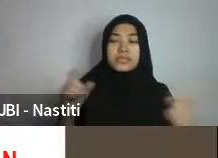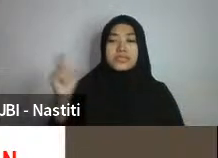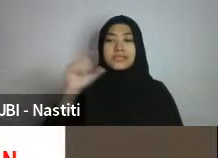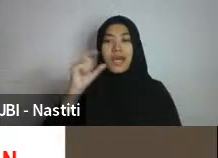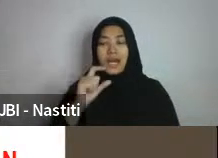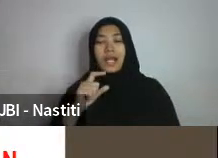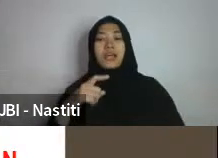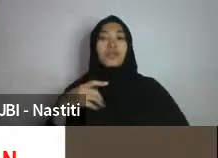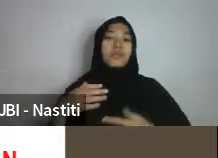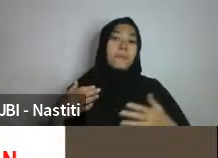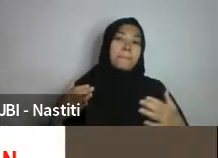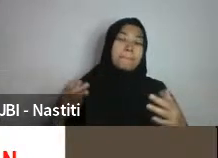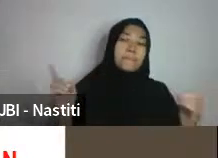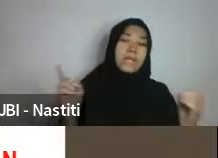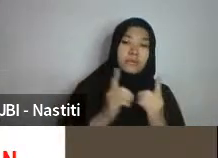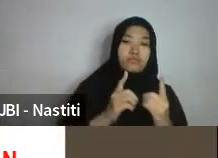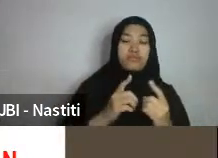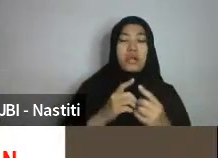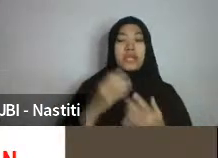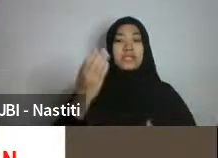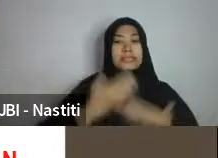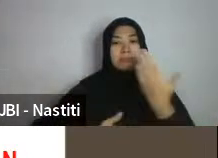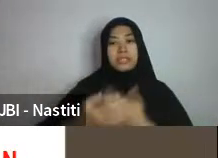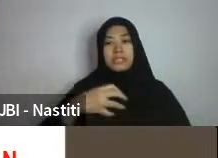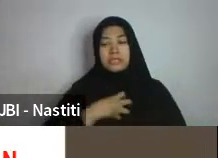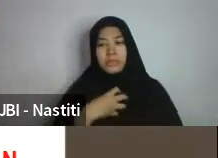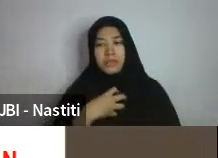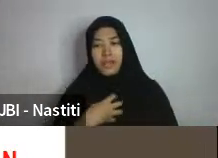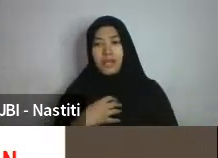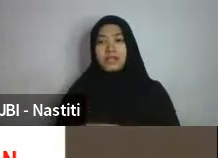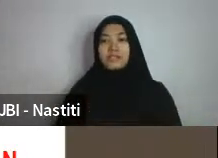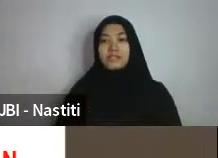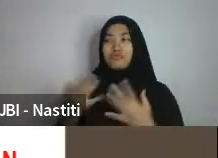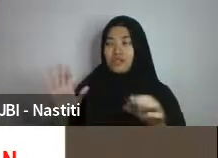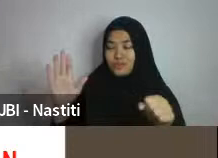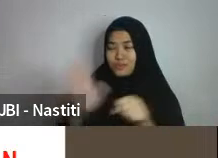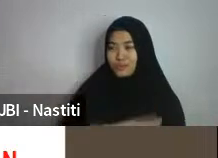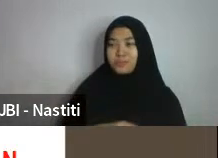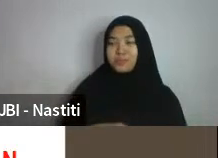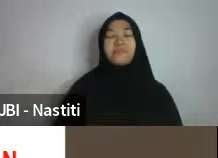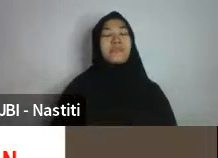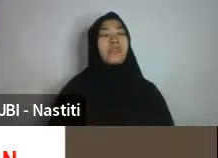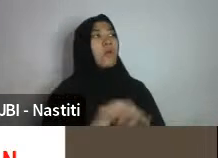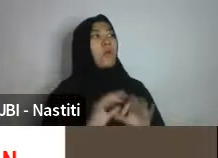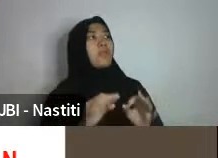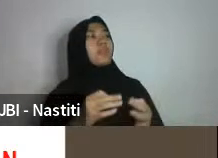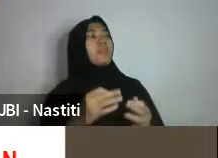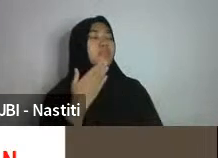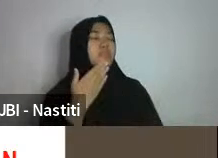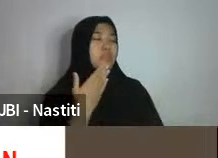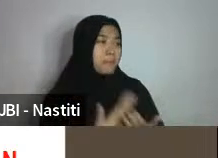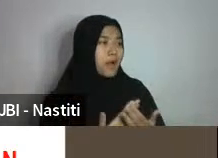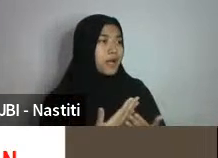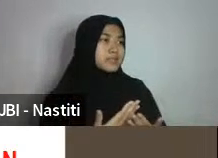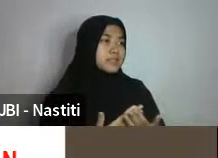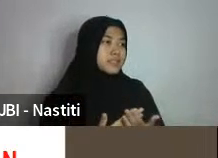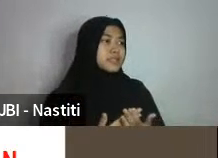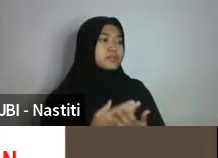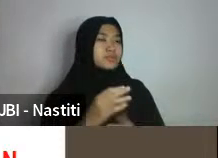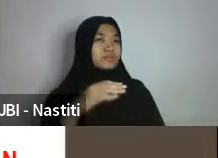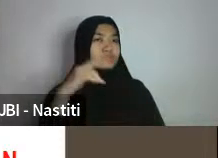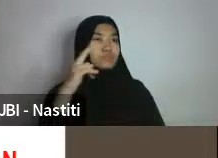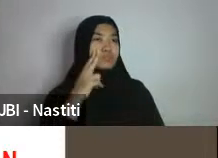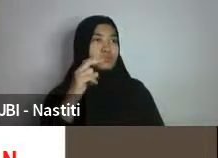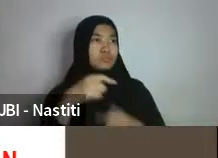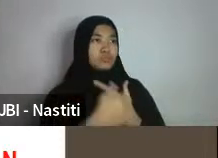Mbak. Terima kasih banyak Mbak Yeni atas paparannya. Banyak sekali yang saya sendiri mencatat ya. Saya yakin